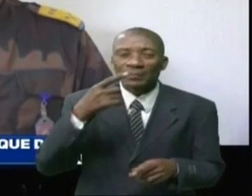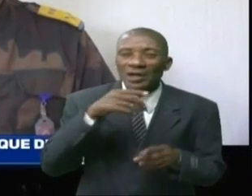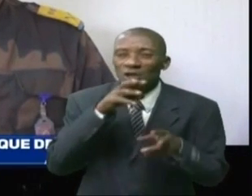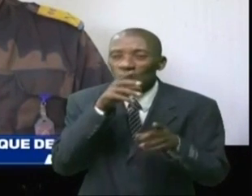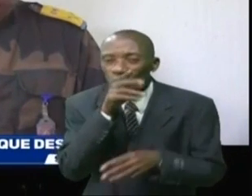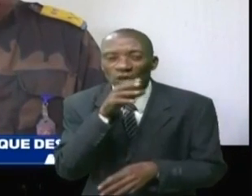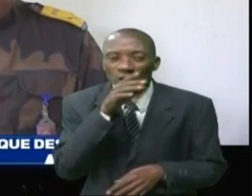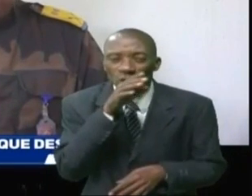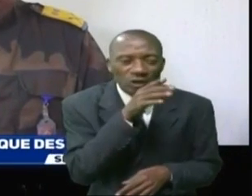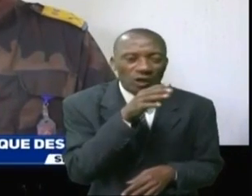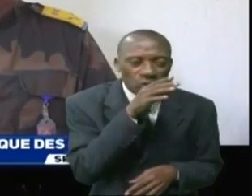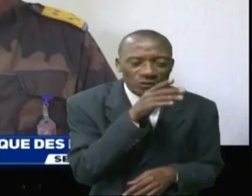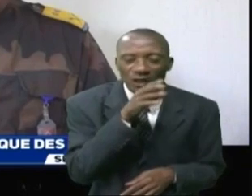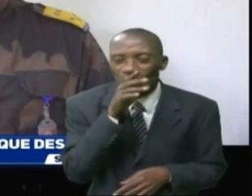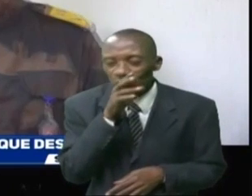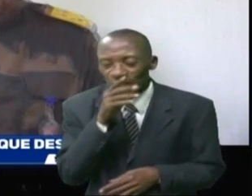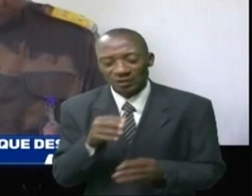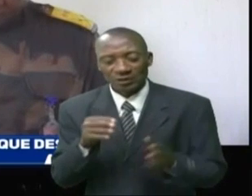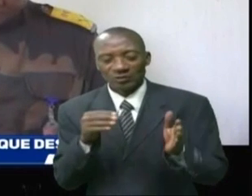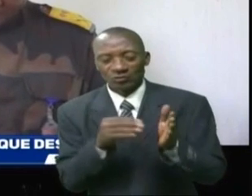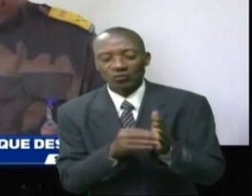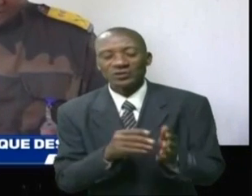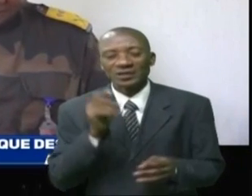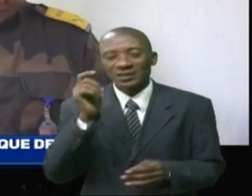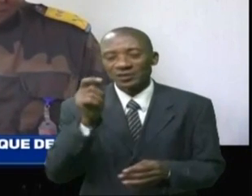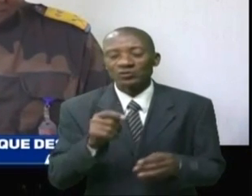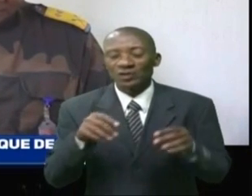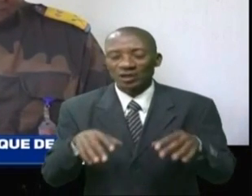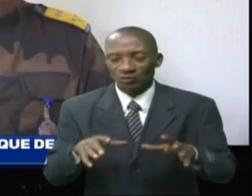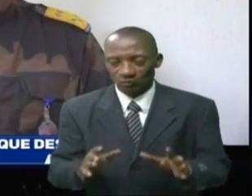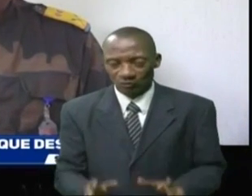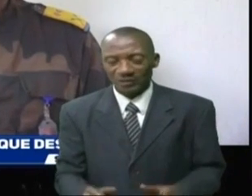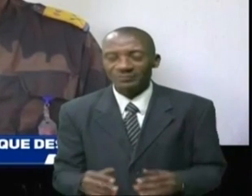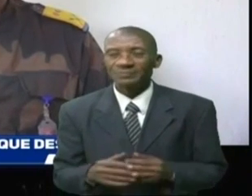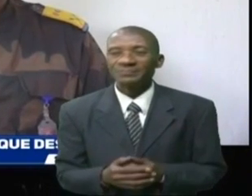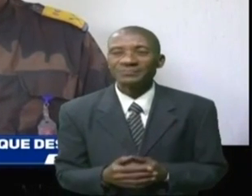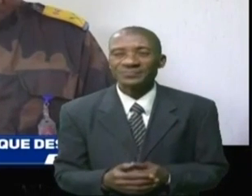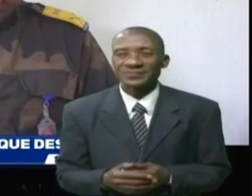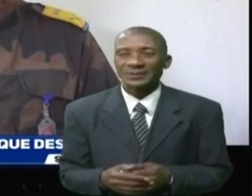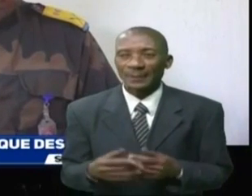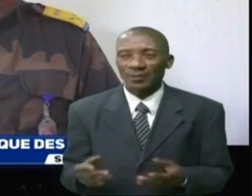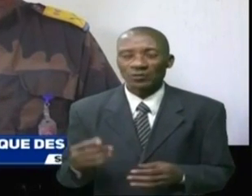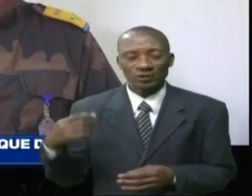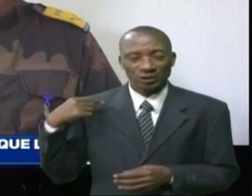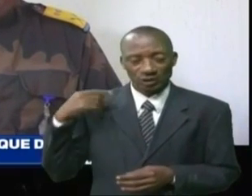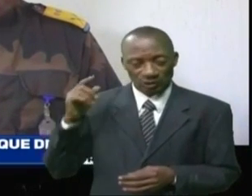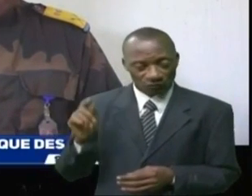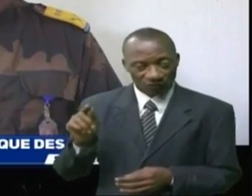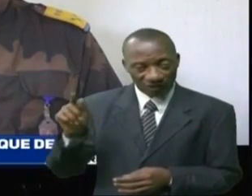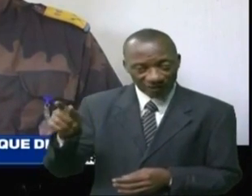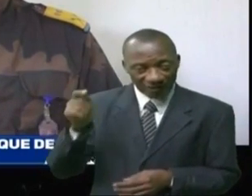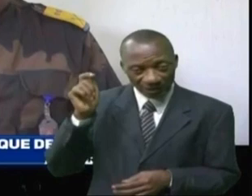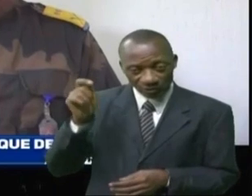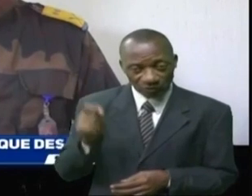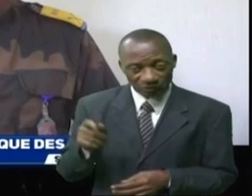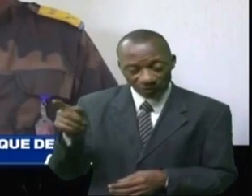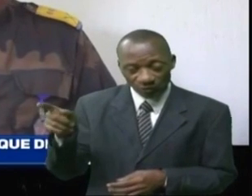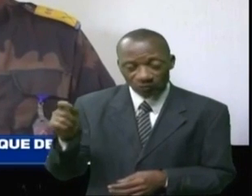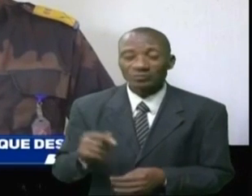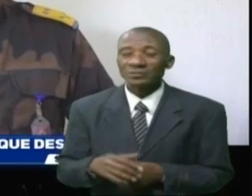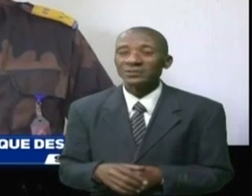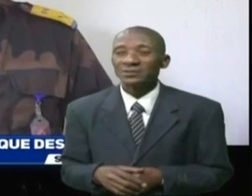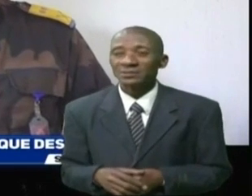votre gouvernement, la communication que vient de faire l'ennemi ces jours par les biais de son porte-parole et